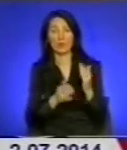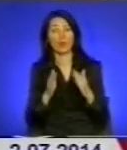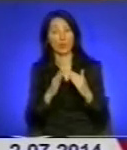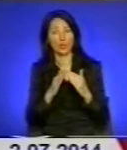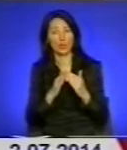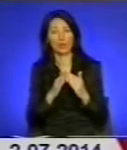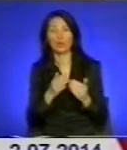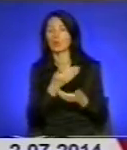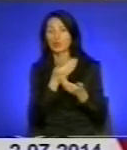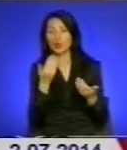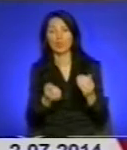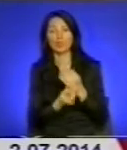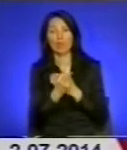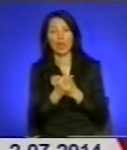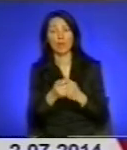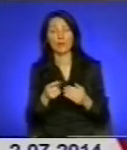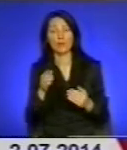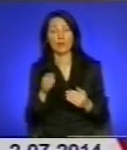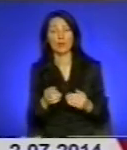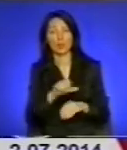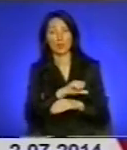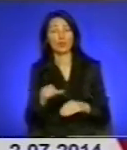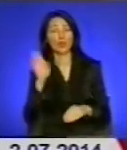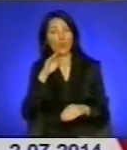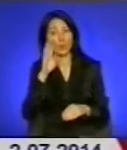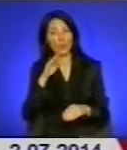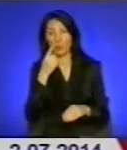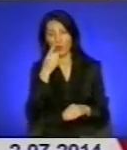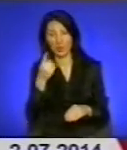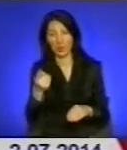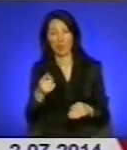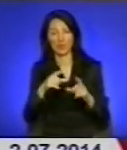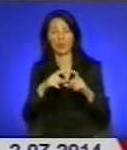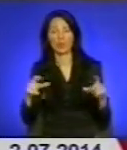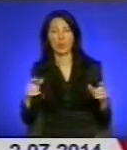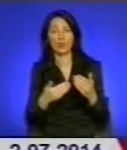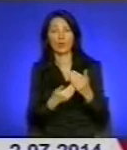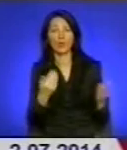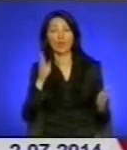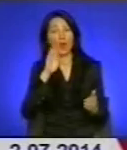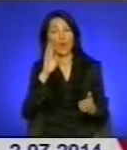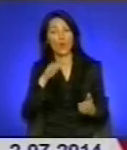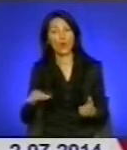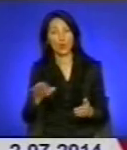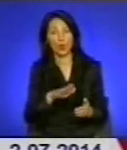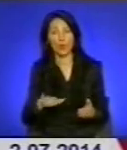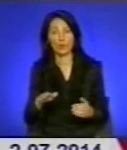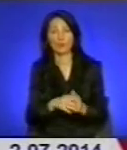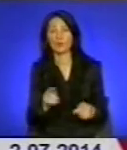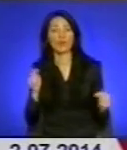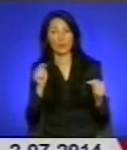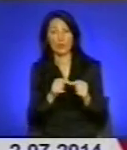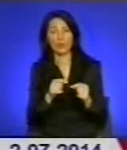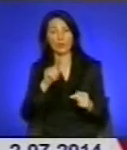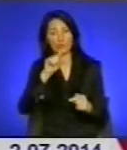зовнішнього водопостачання або віддалені суб'єктів до природних водойм невідповідність вимогам норм та захаращені шляхів евакуації